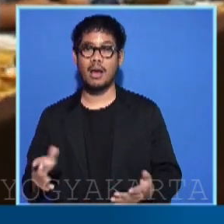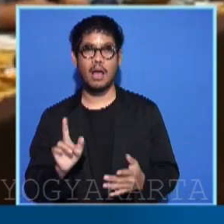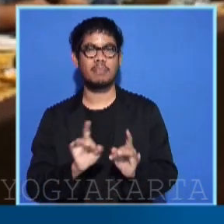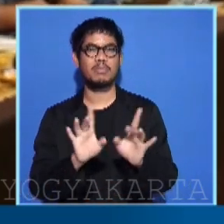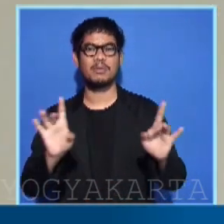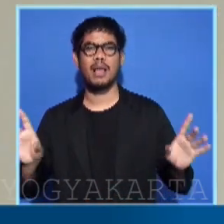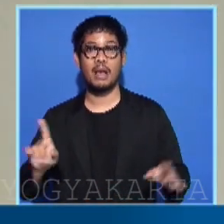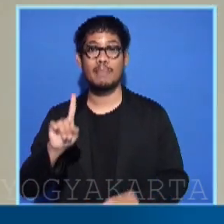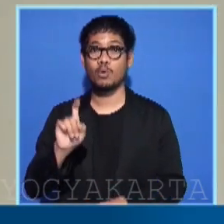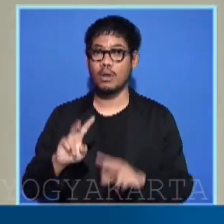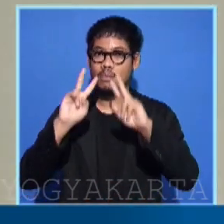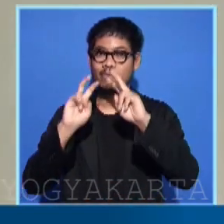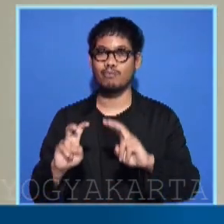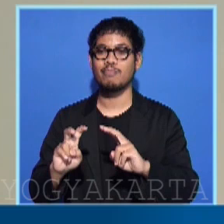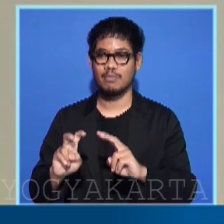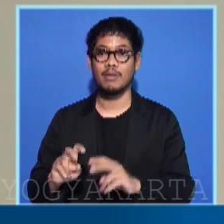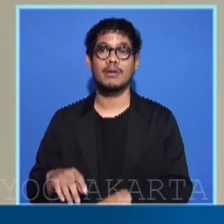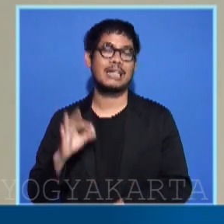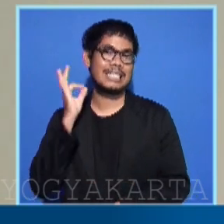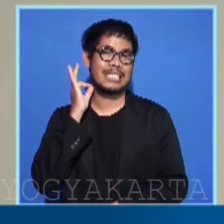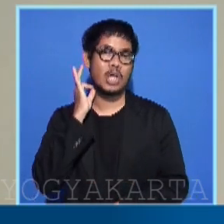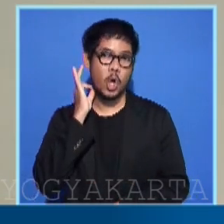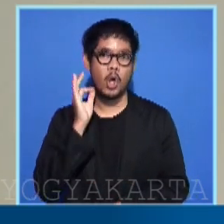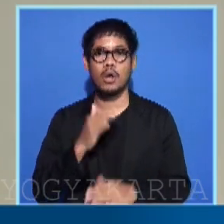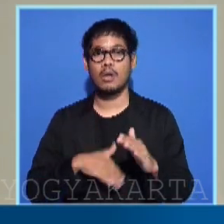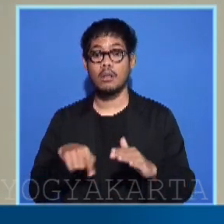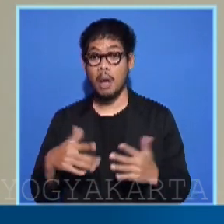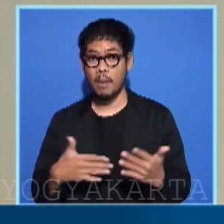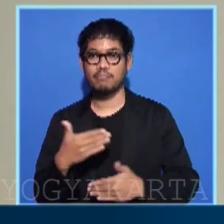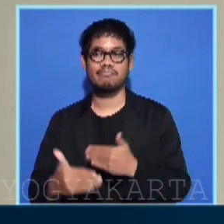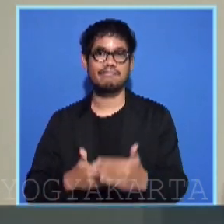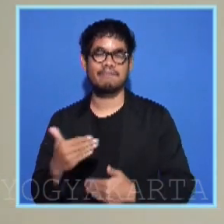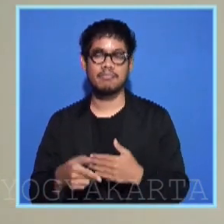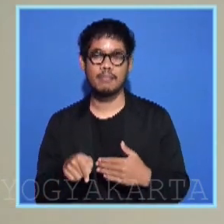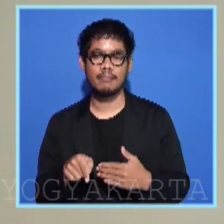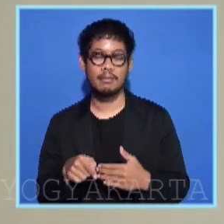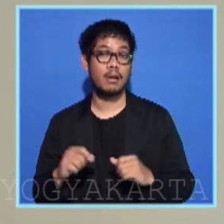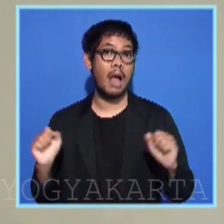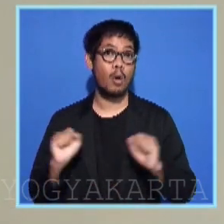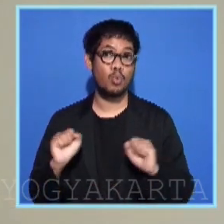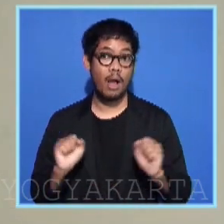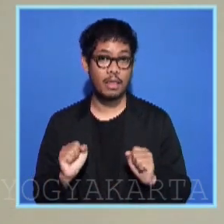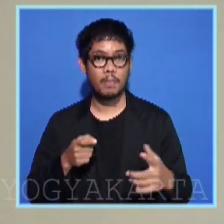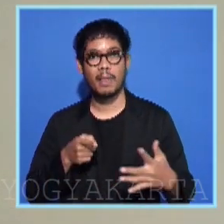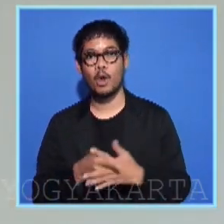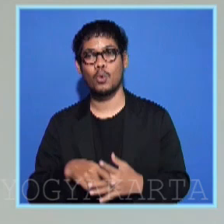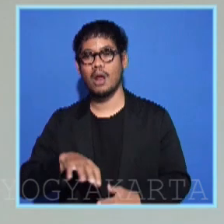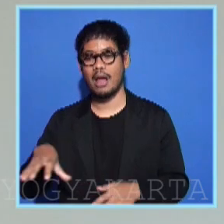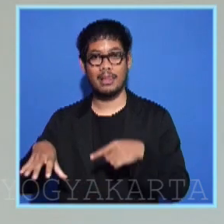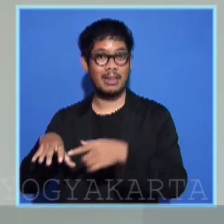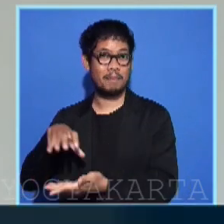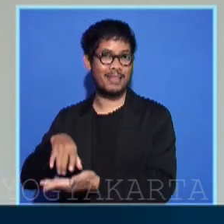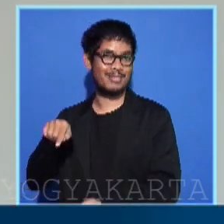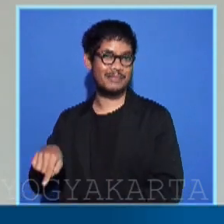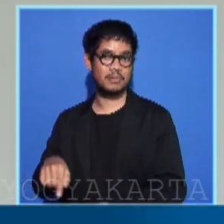riset untuk mencari tahu resiko tertinggi dan cara penanganannya dalam suatu kerawanan pemilu pada salah satu daerah.